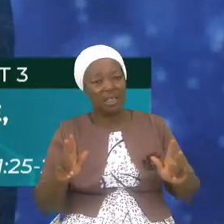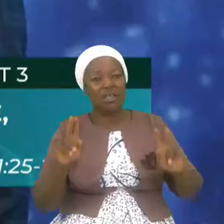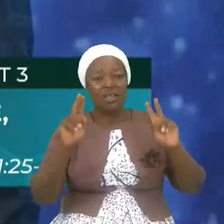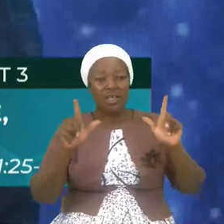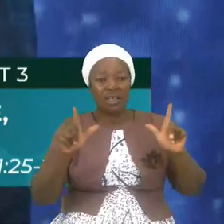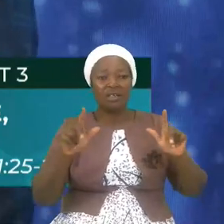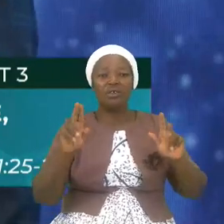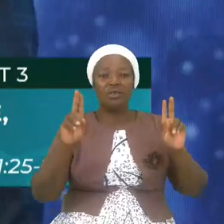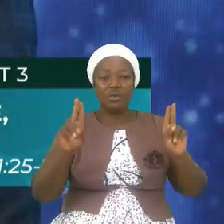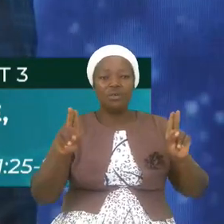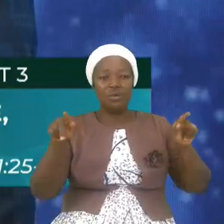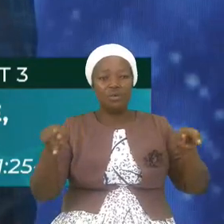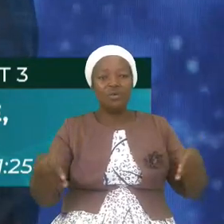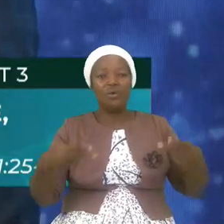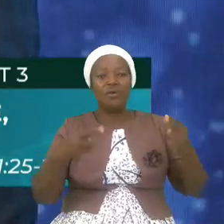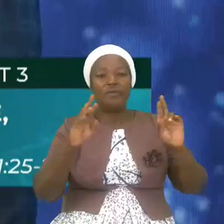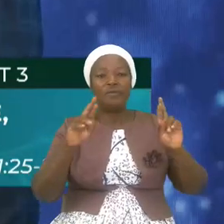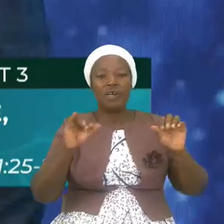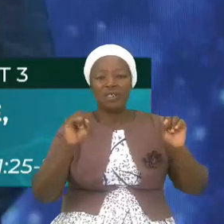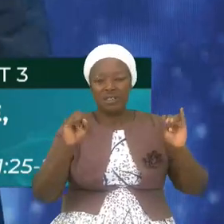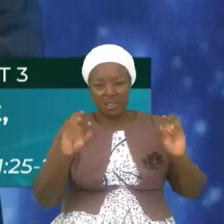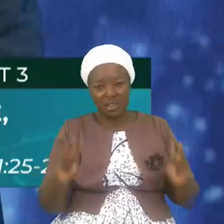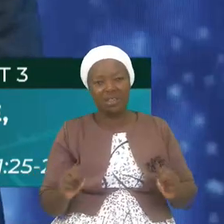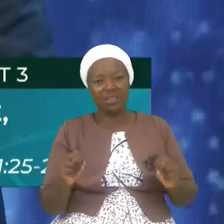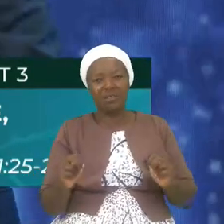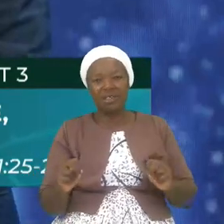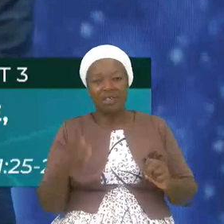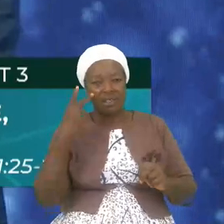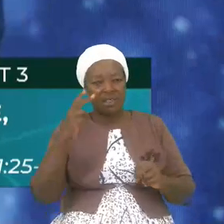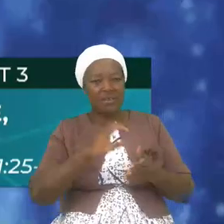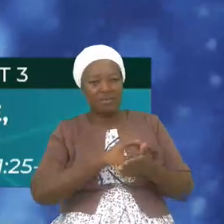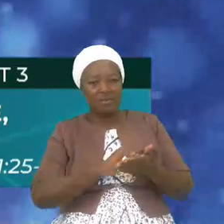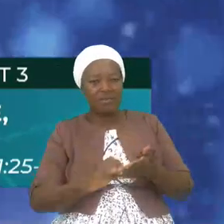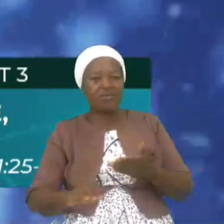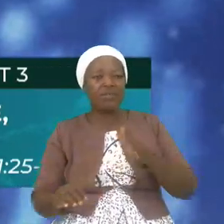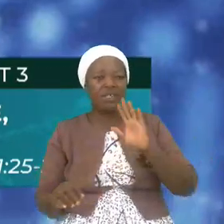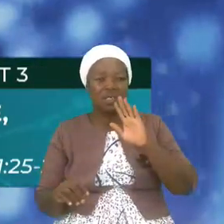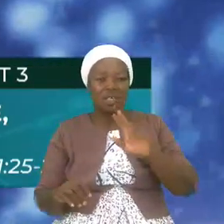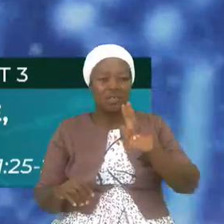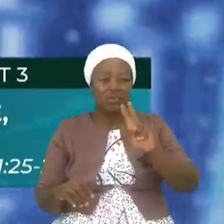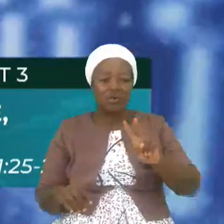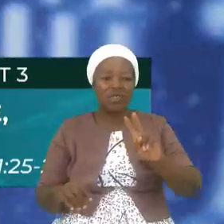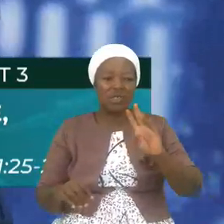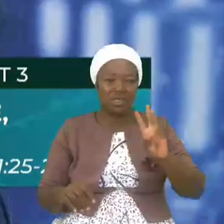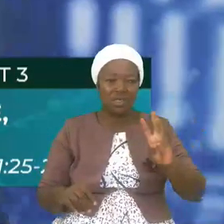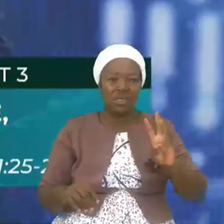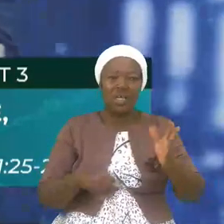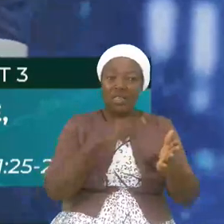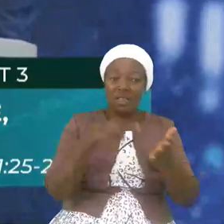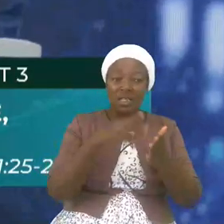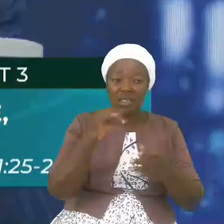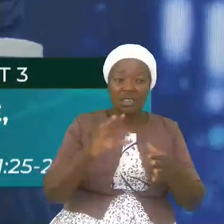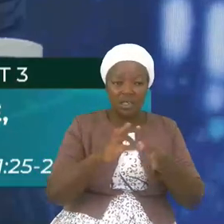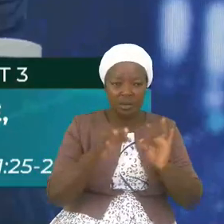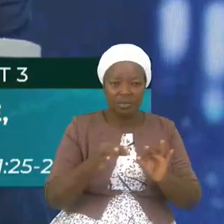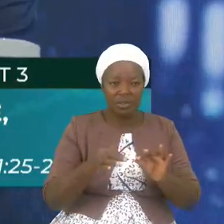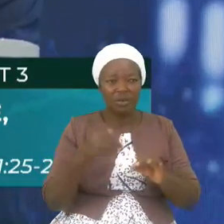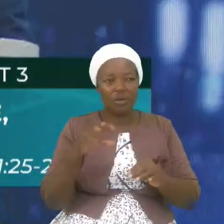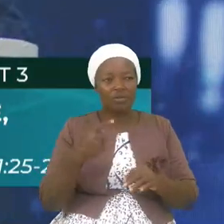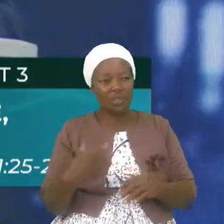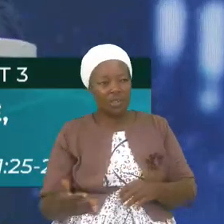Verset 26. Et voici l'explication de ces mots. Comptez,